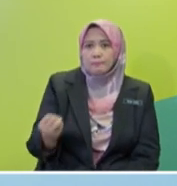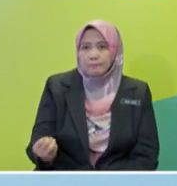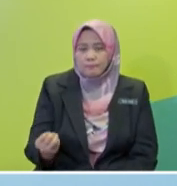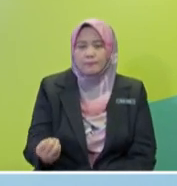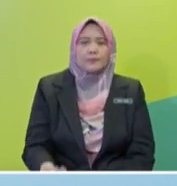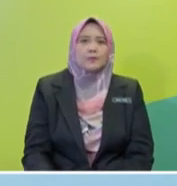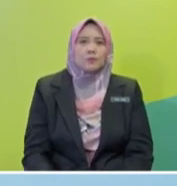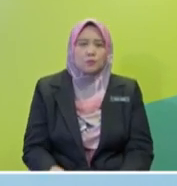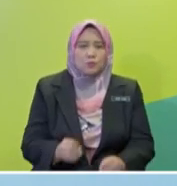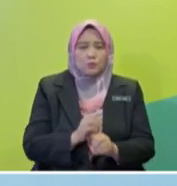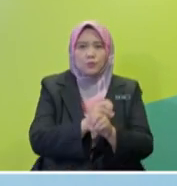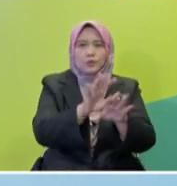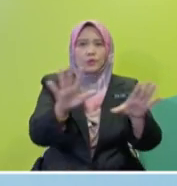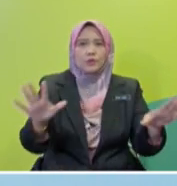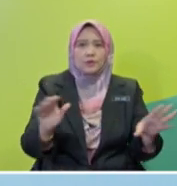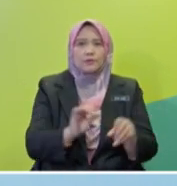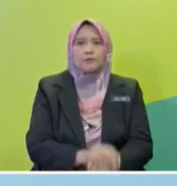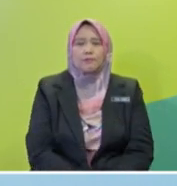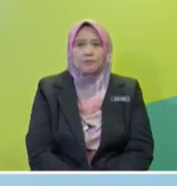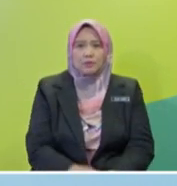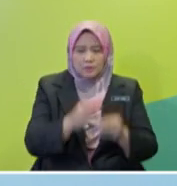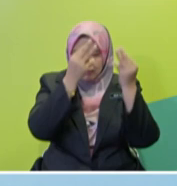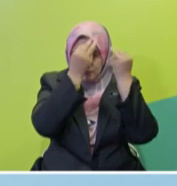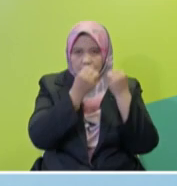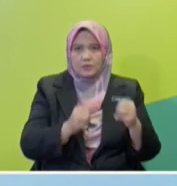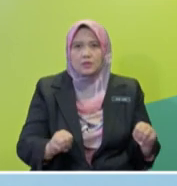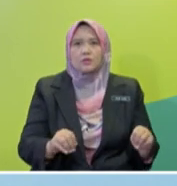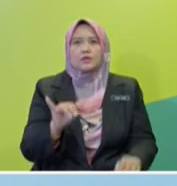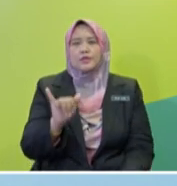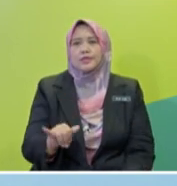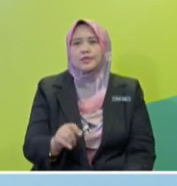nih dia ada berbagai jenis nama seseorang Jadi bukan semula